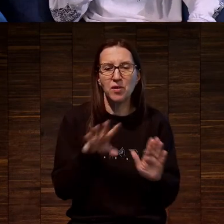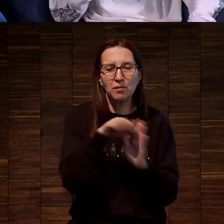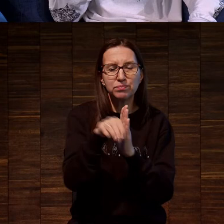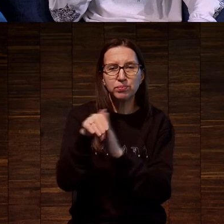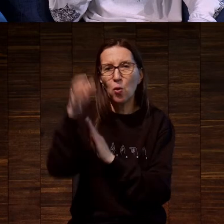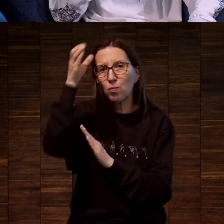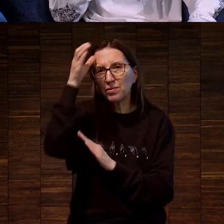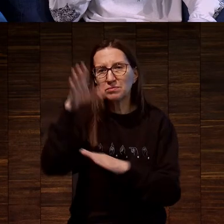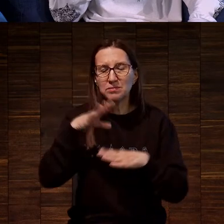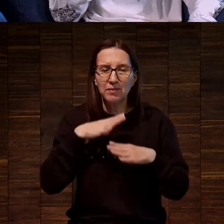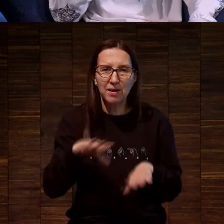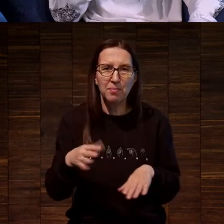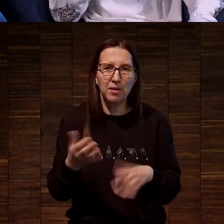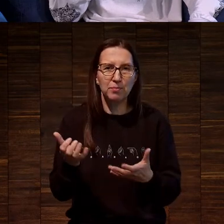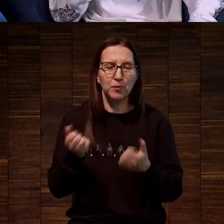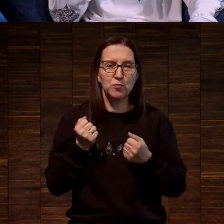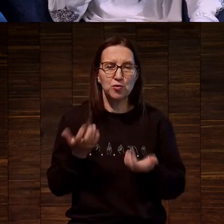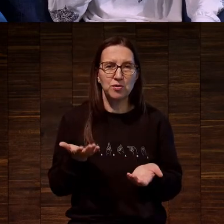образовательным